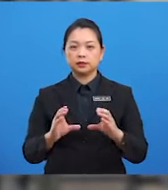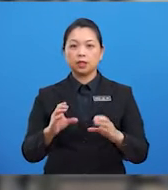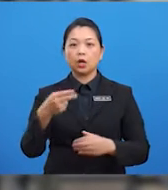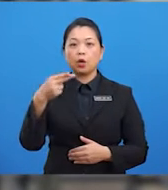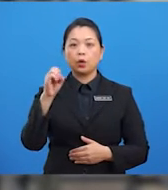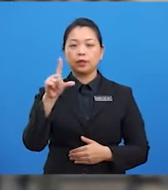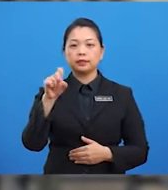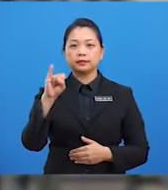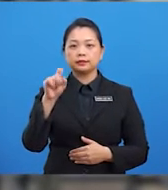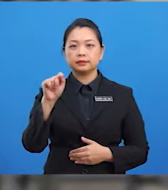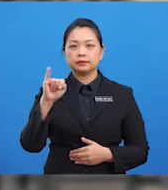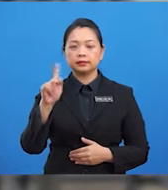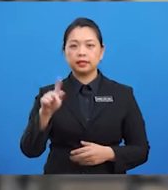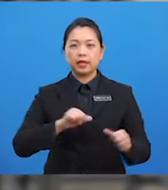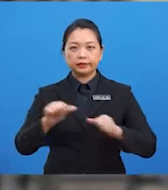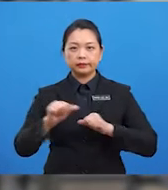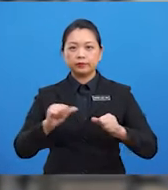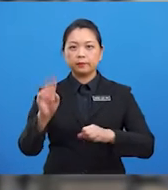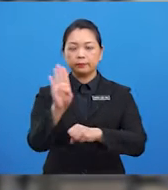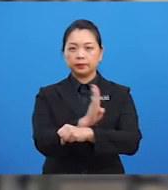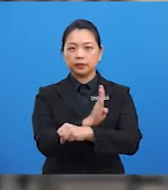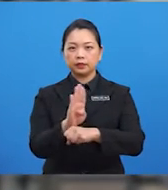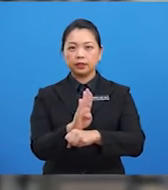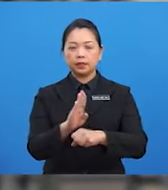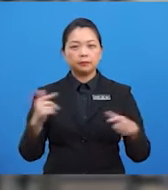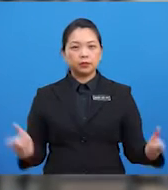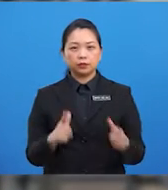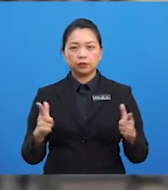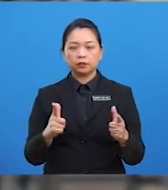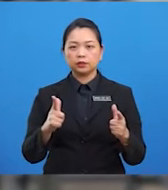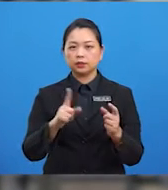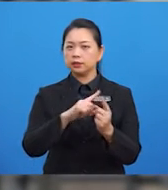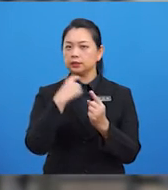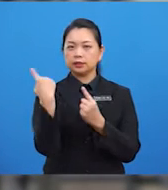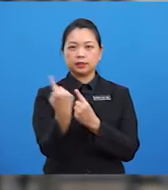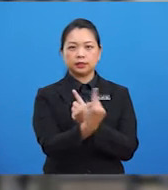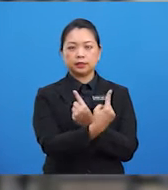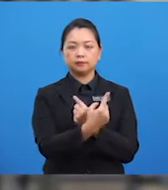holistik. Aktiviti perniagaan berlaku di sekeliling kita.